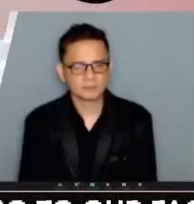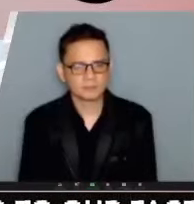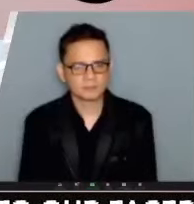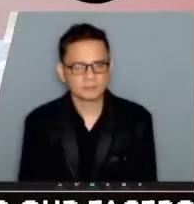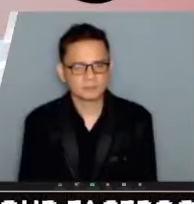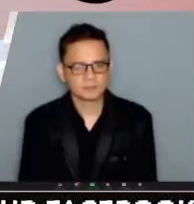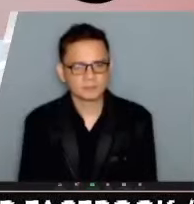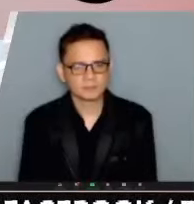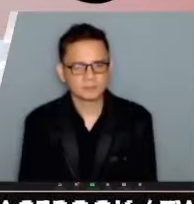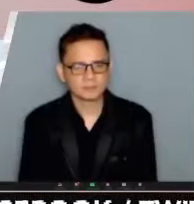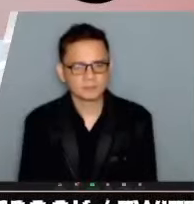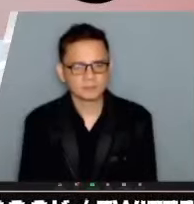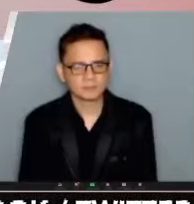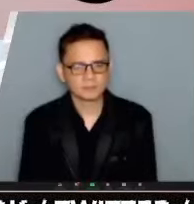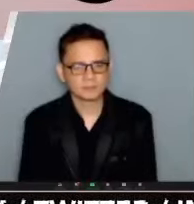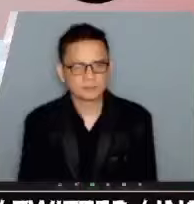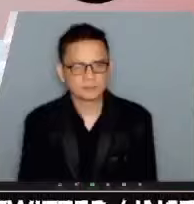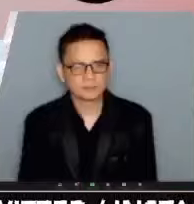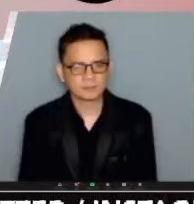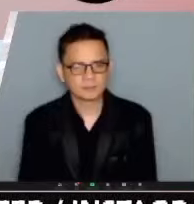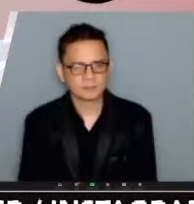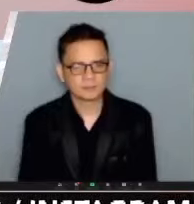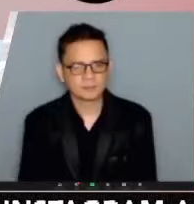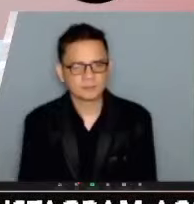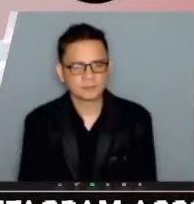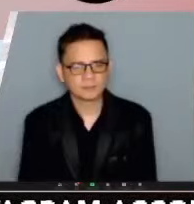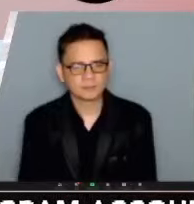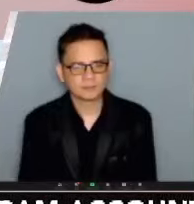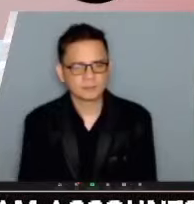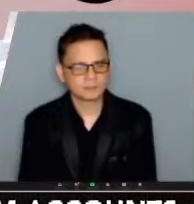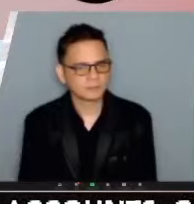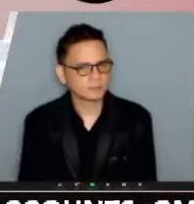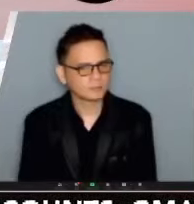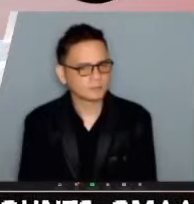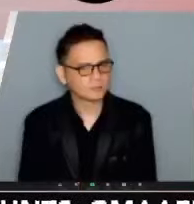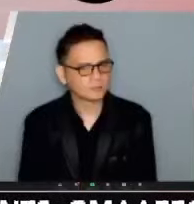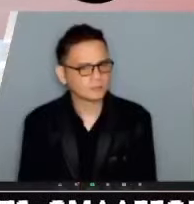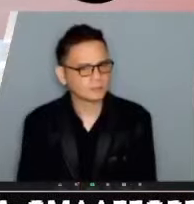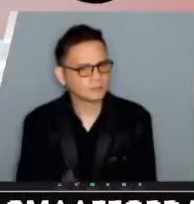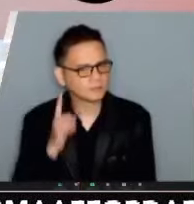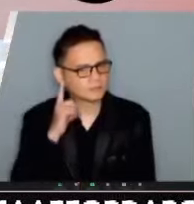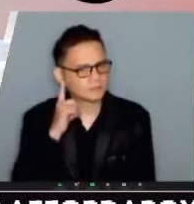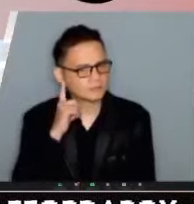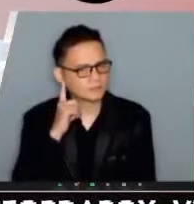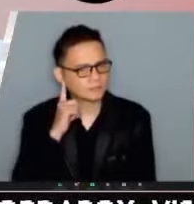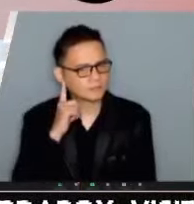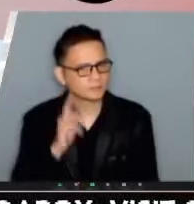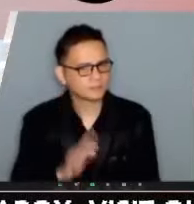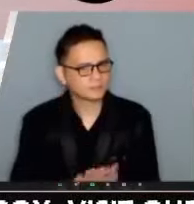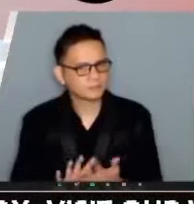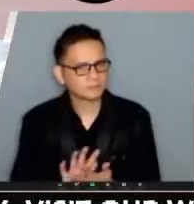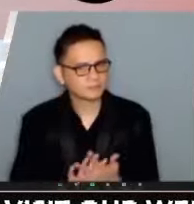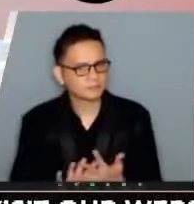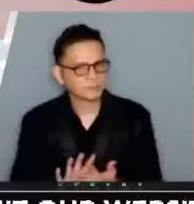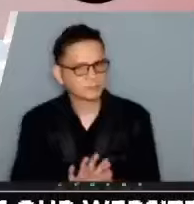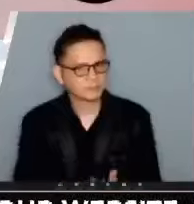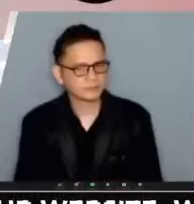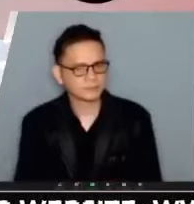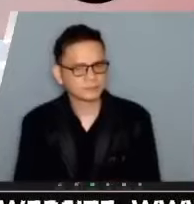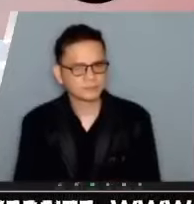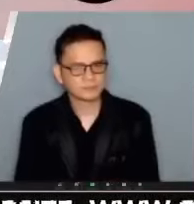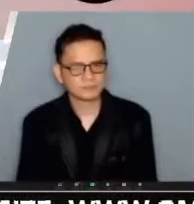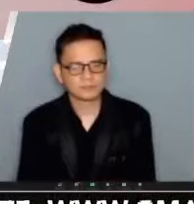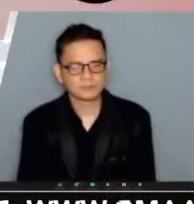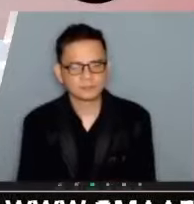pwede tumawag sa OWA, may hotline sila 1348. Pero kung meron kayong kamag-anak sa Lebanon